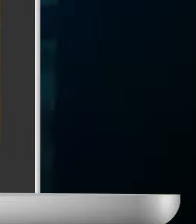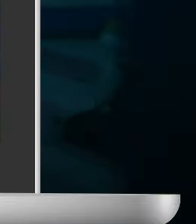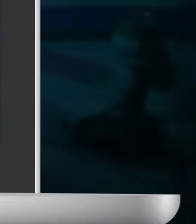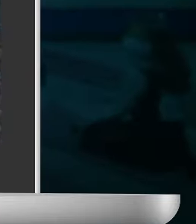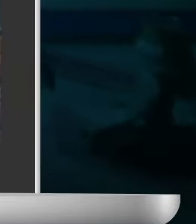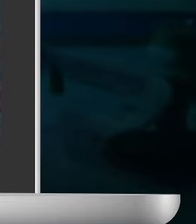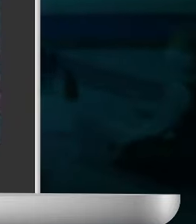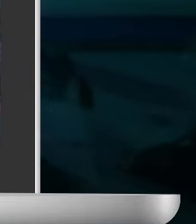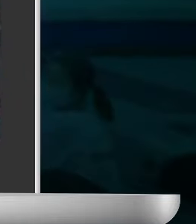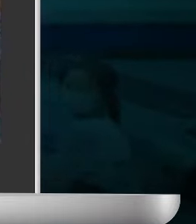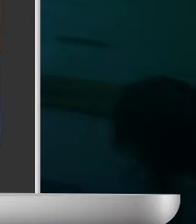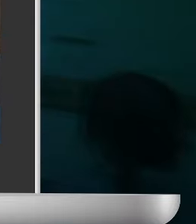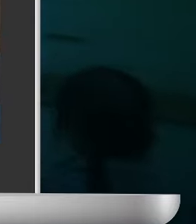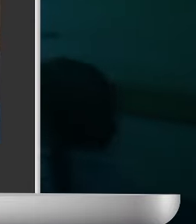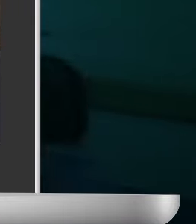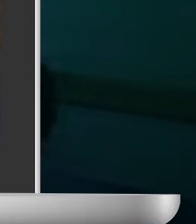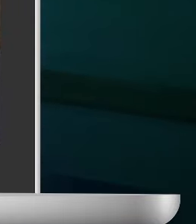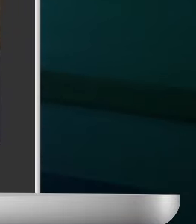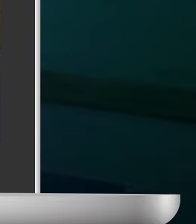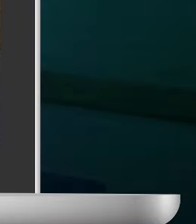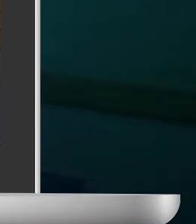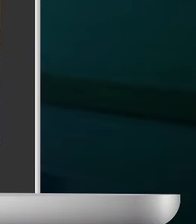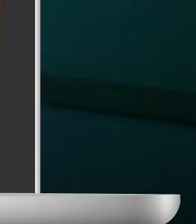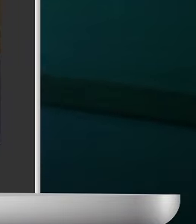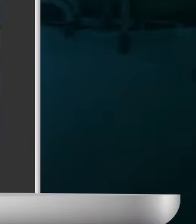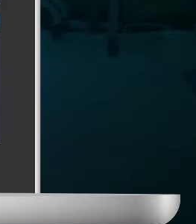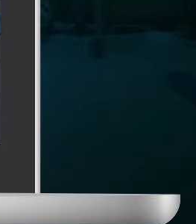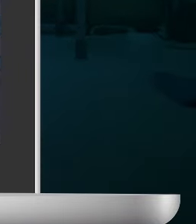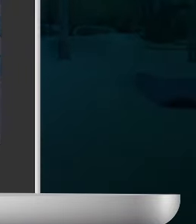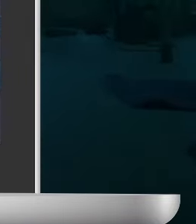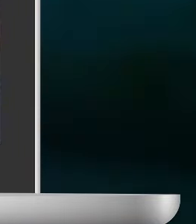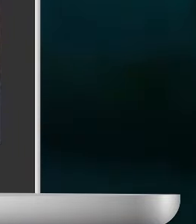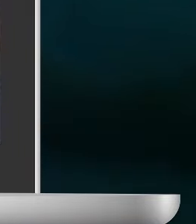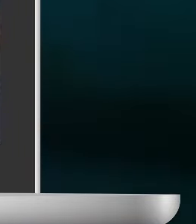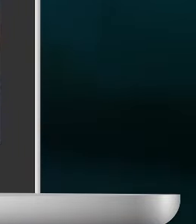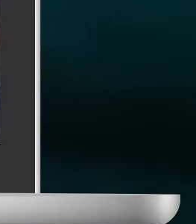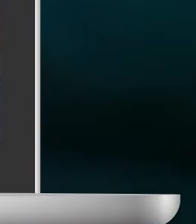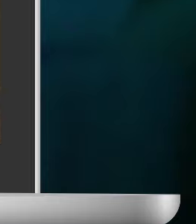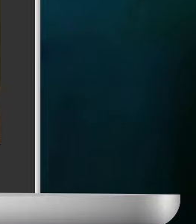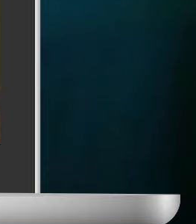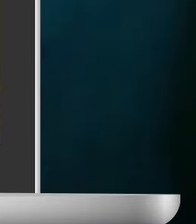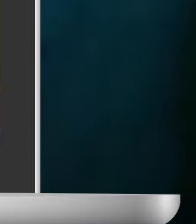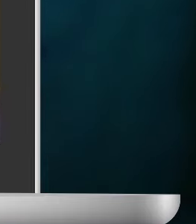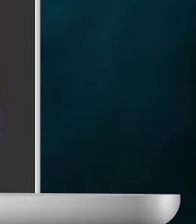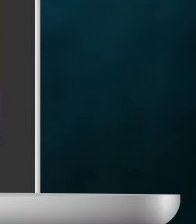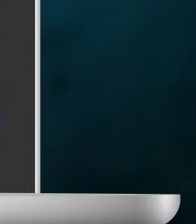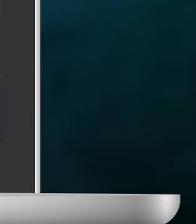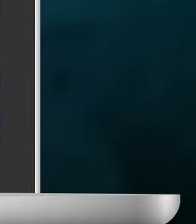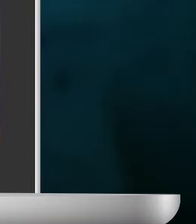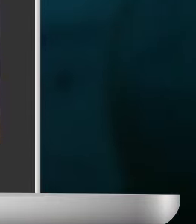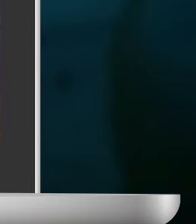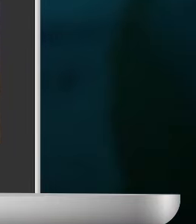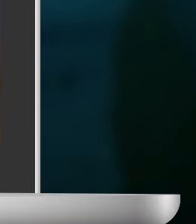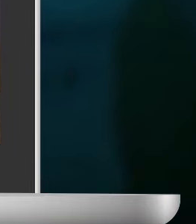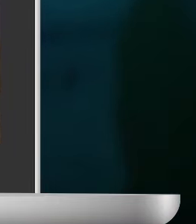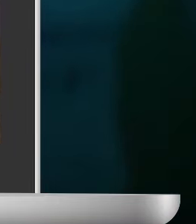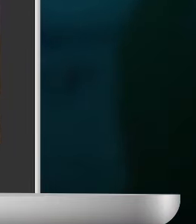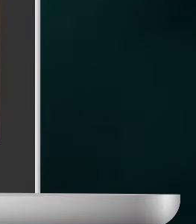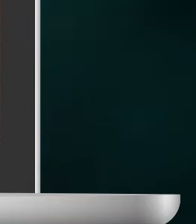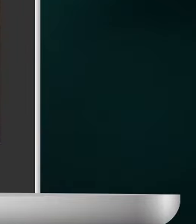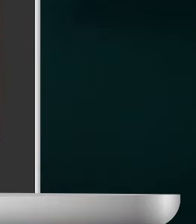상반기에는 각분야 저명한 예술인이 늘봄 학교를 방문해 특별한 예술 수업을 하는 늘봄학교